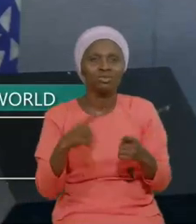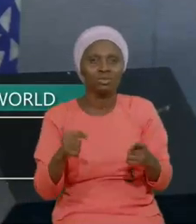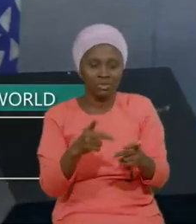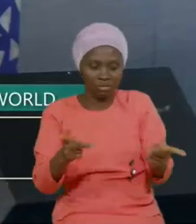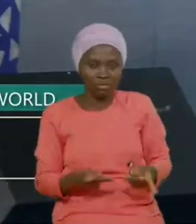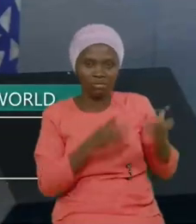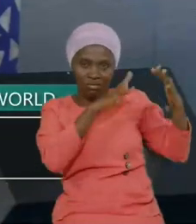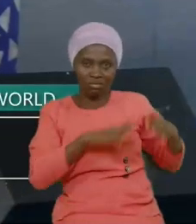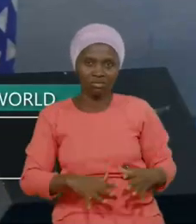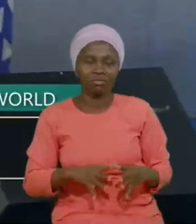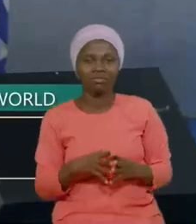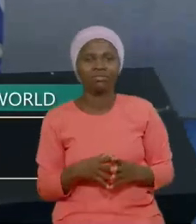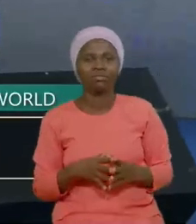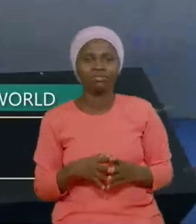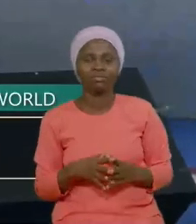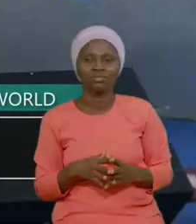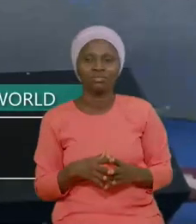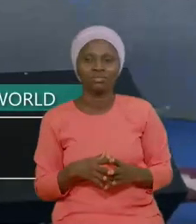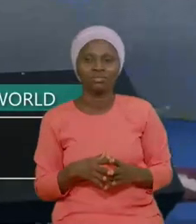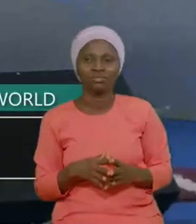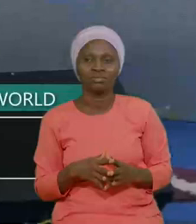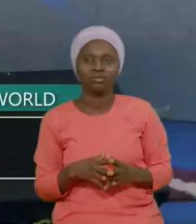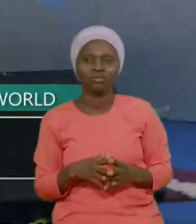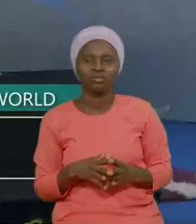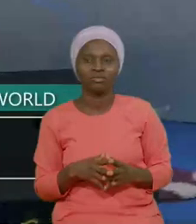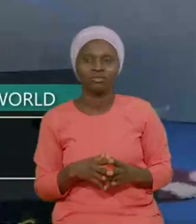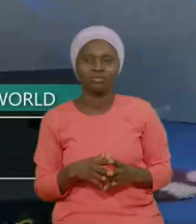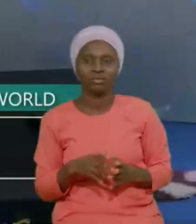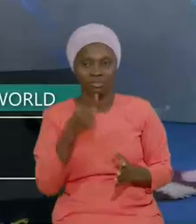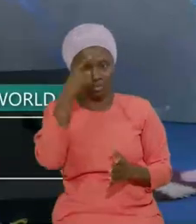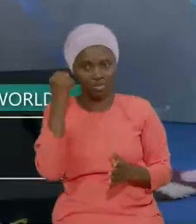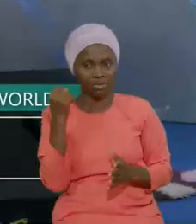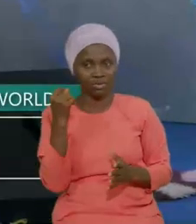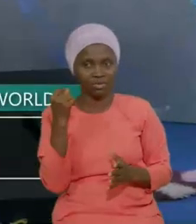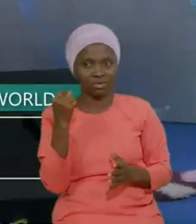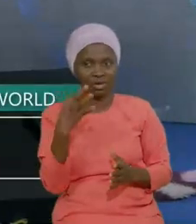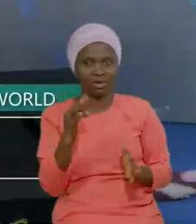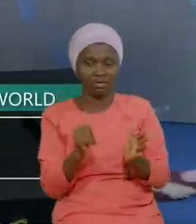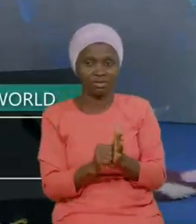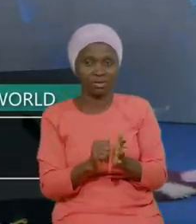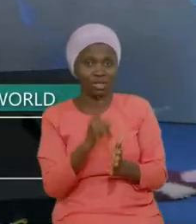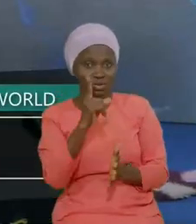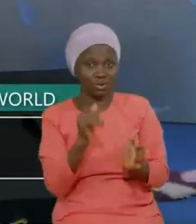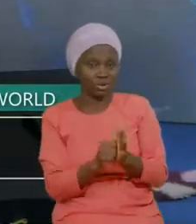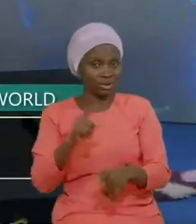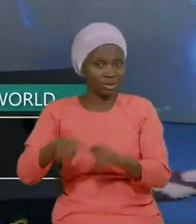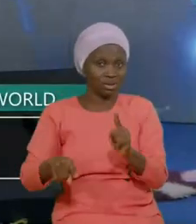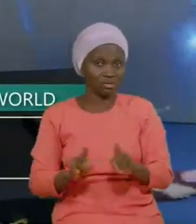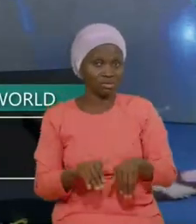Et celui qui ne savait pas nager a dit à celui qui savait, est-ce que tu peux m'amener à l'autre rivage?